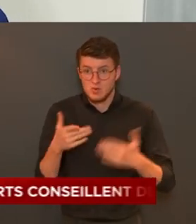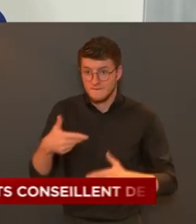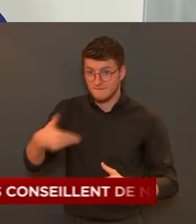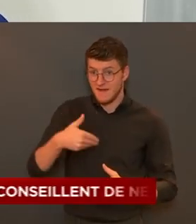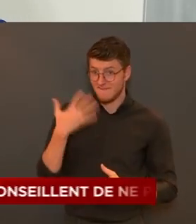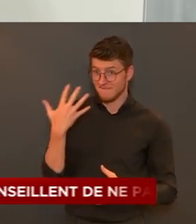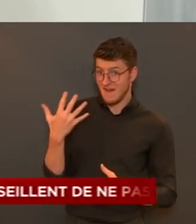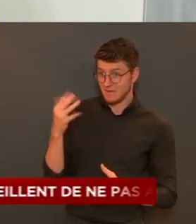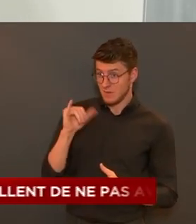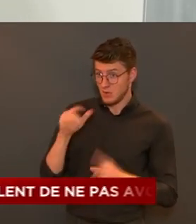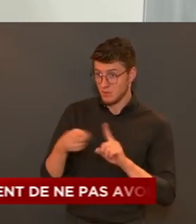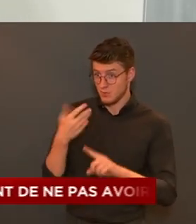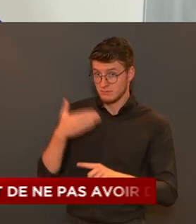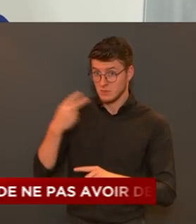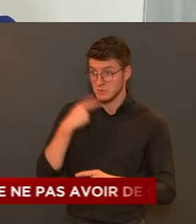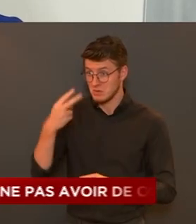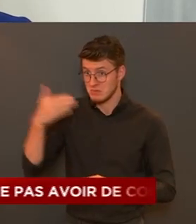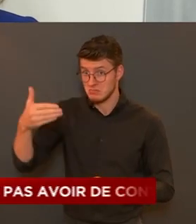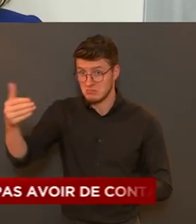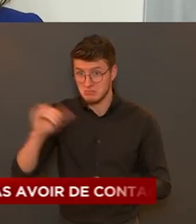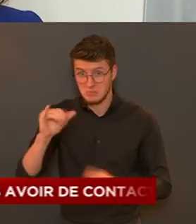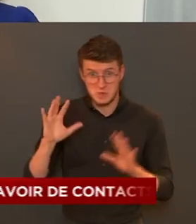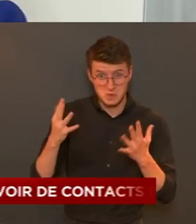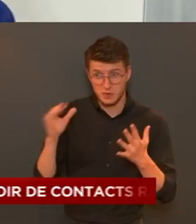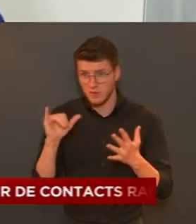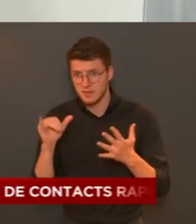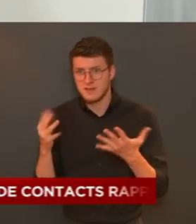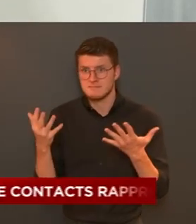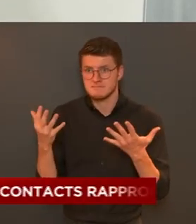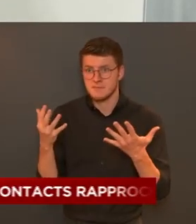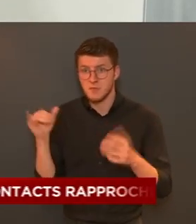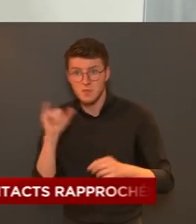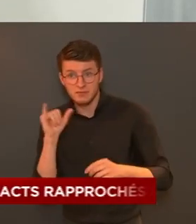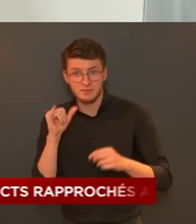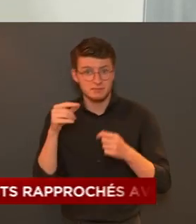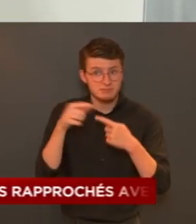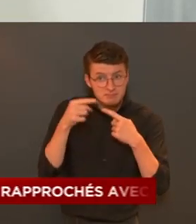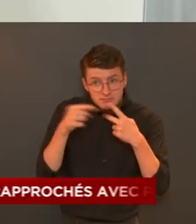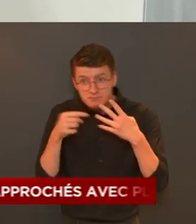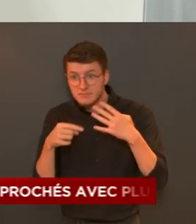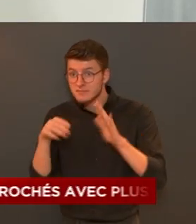fixé à 5, mais 8 dans 2 semaines, 3 semaines. Et comment ça va se faire?